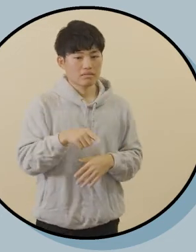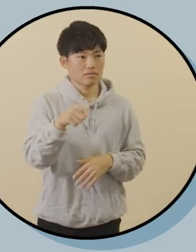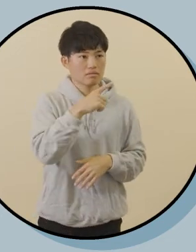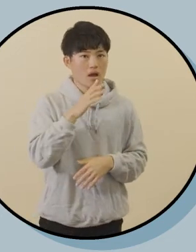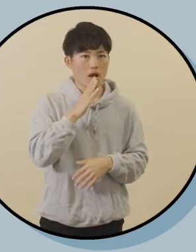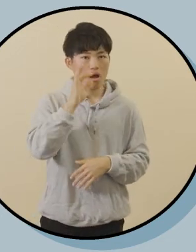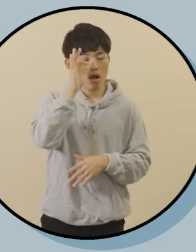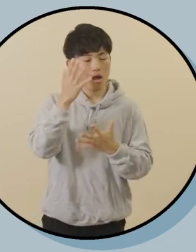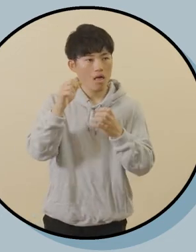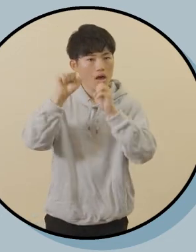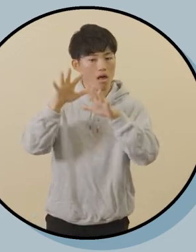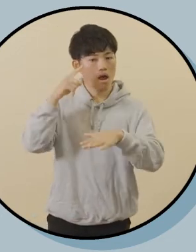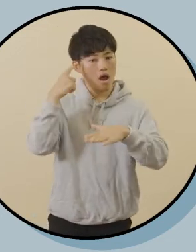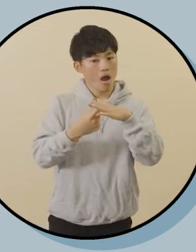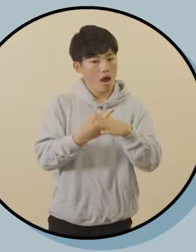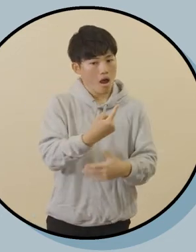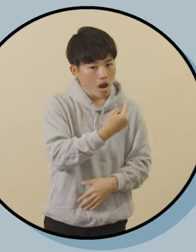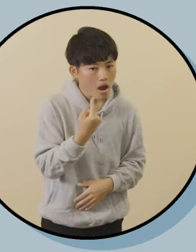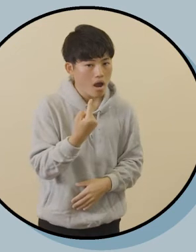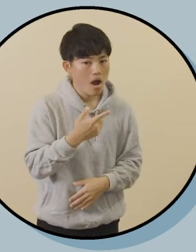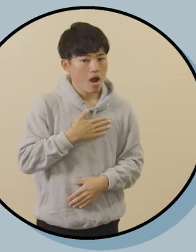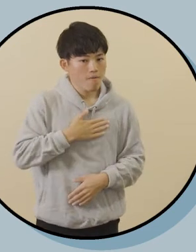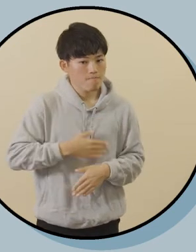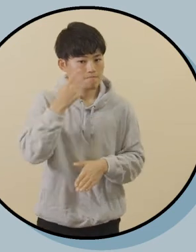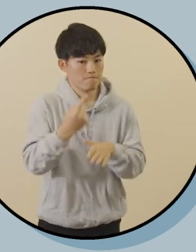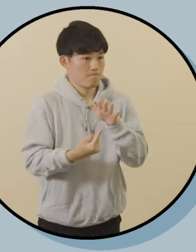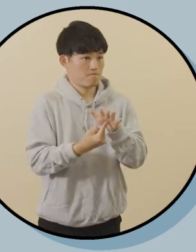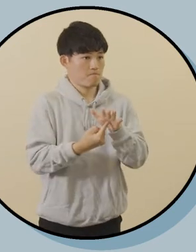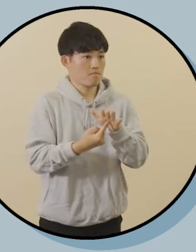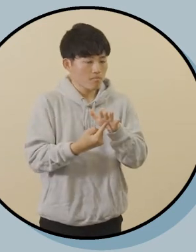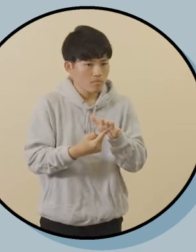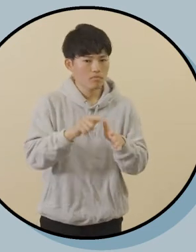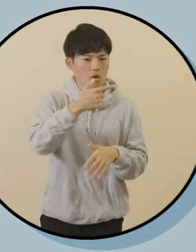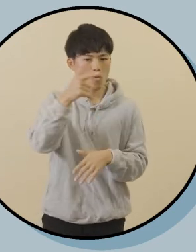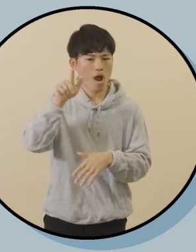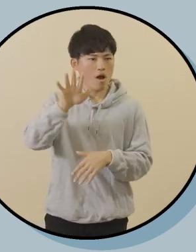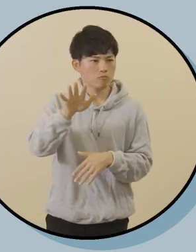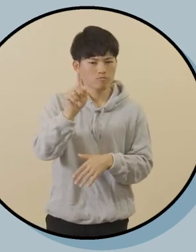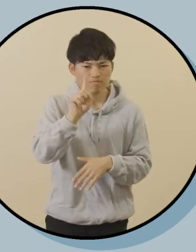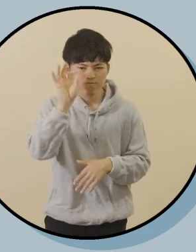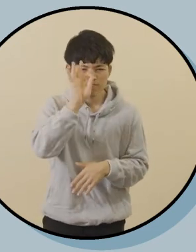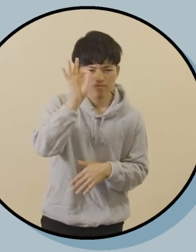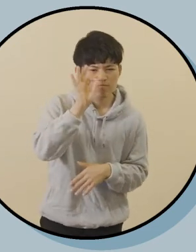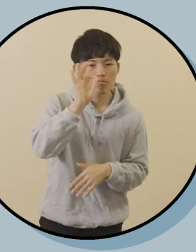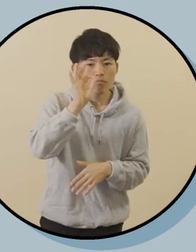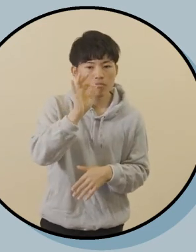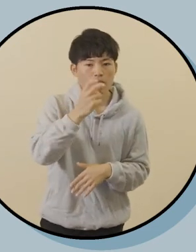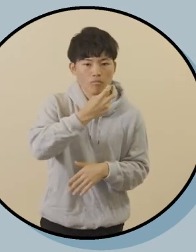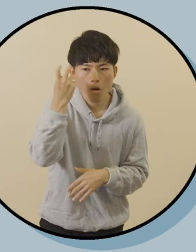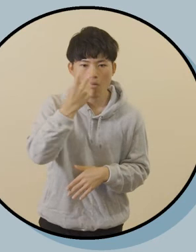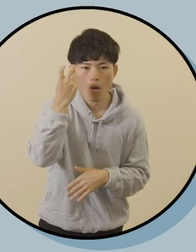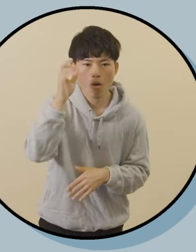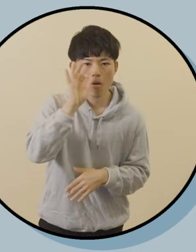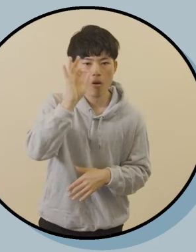ら、なおかつ、その、いろんなこうまだまだでこう 見ようとすればするだけの数だ、見ようとした数だけ